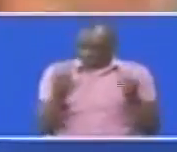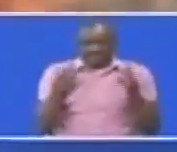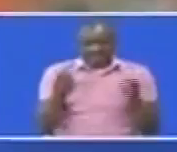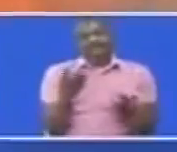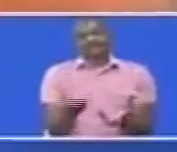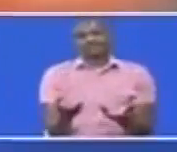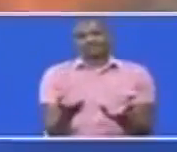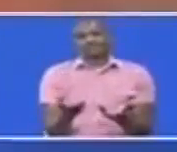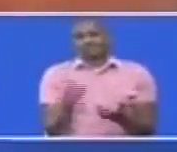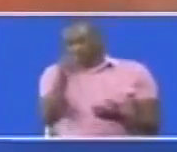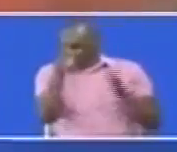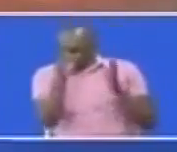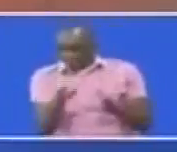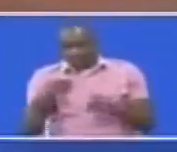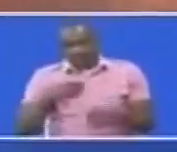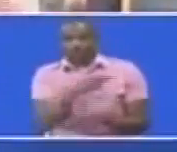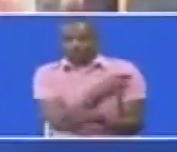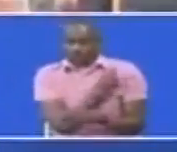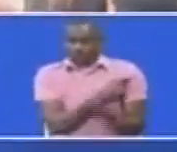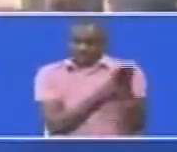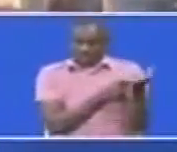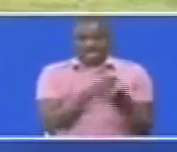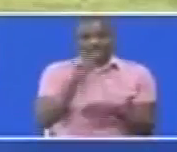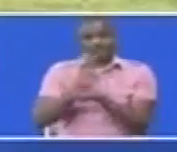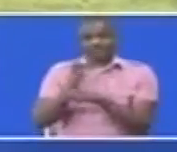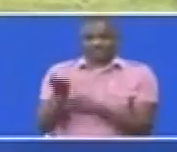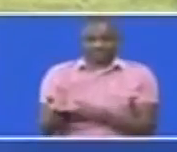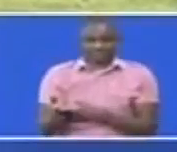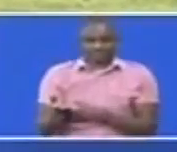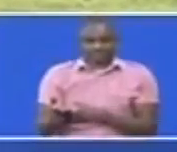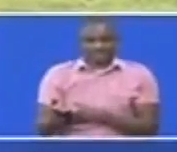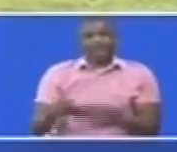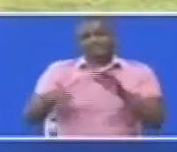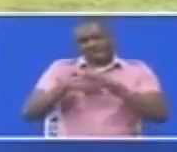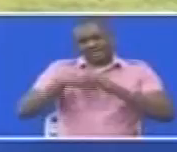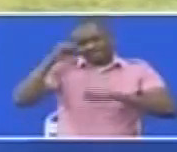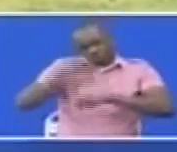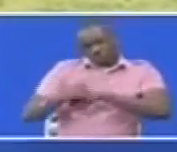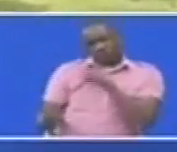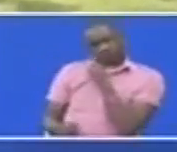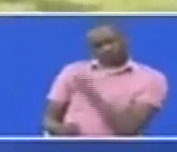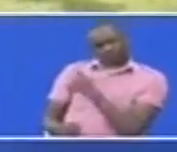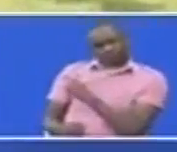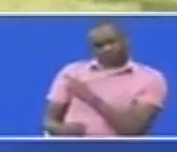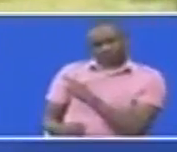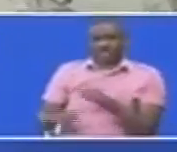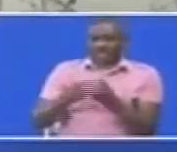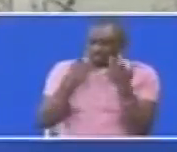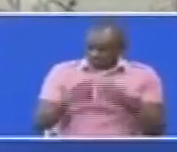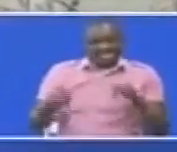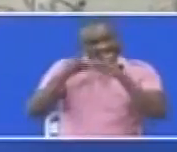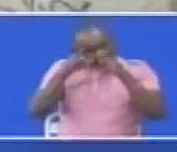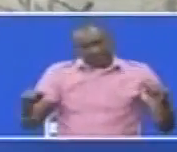tofauti. Mmoja akiwa katika hospitali ya Tenwek kule Bomet. Katika shule ya msingi ya Township Olongurwene kumebuniwa kambi